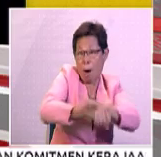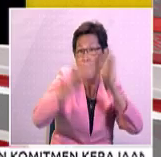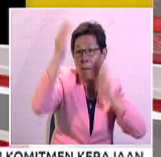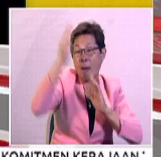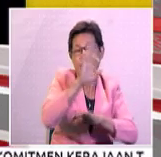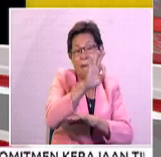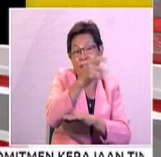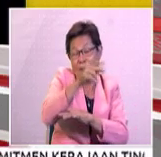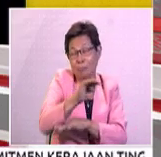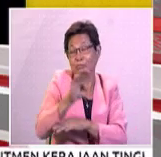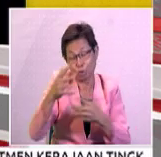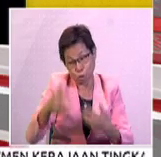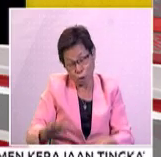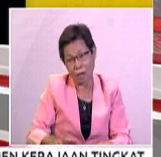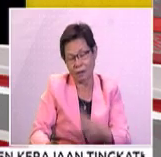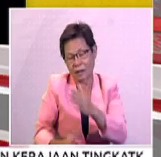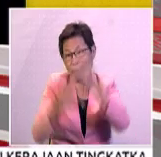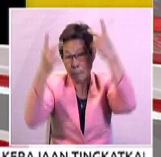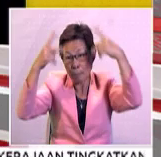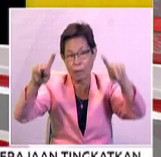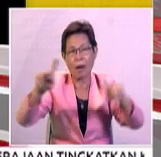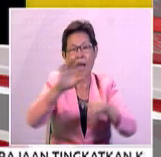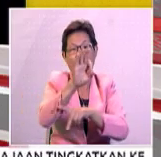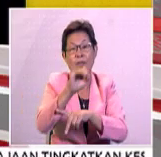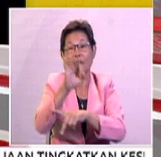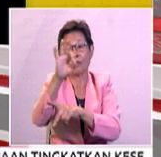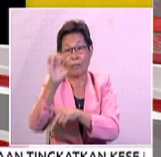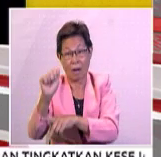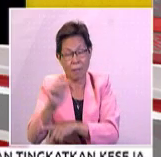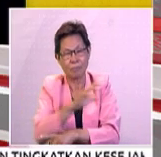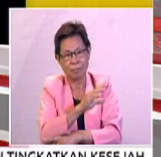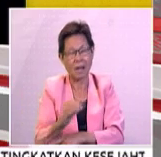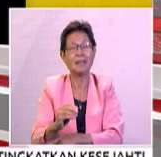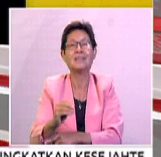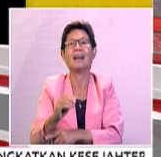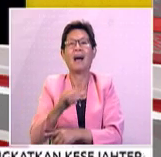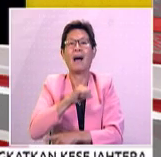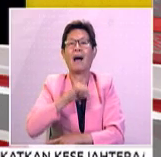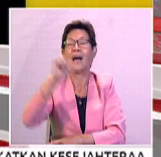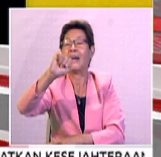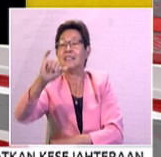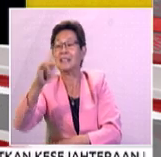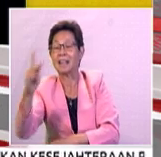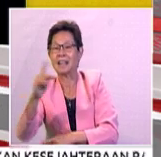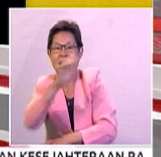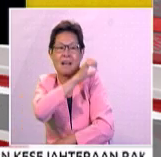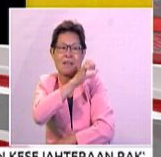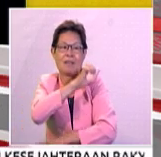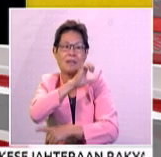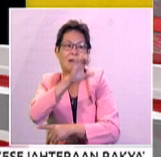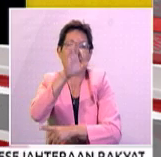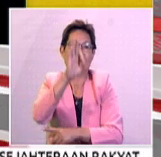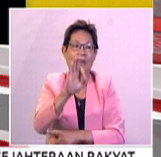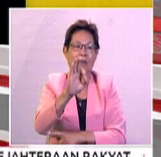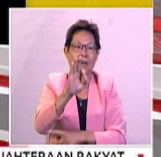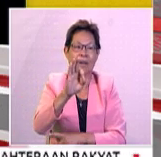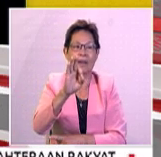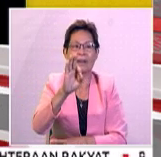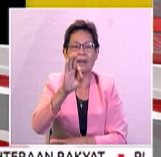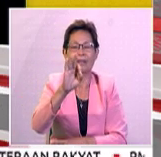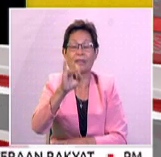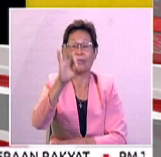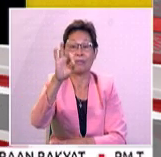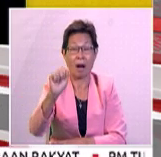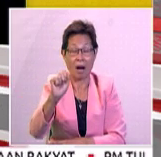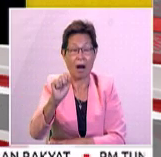Malaysia FAM, naib Presiden Konfederasi Bola Sepak Asia dan juga ahli jawatan kuasa eksekutif Persekutuan Bola Sepak Antarabangsa